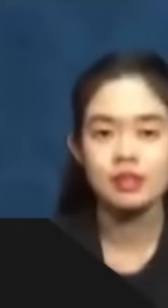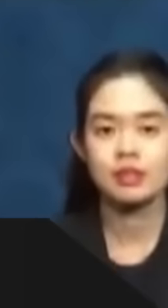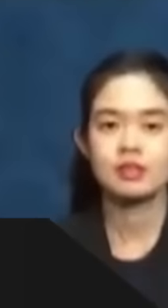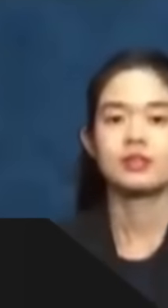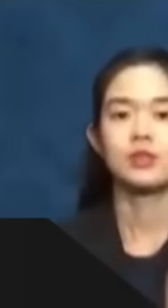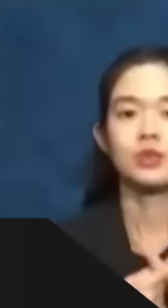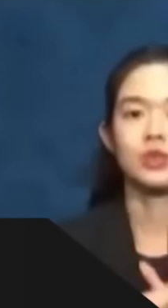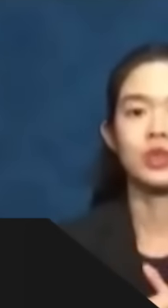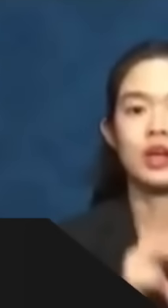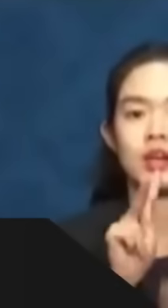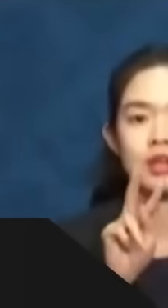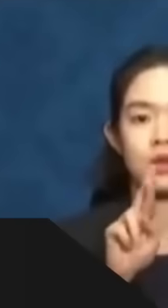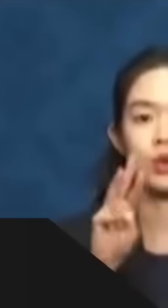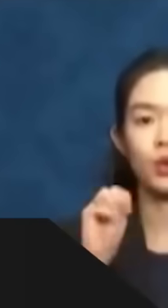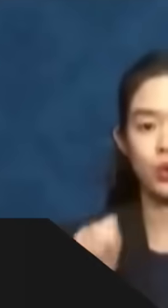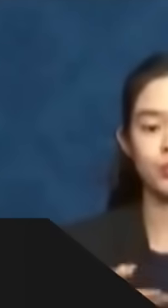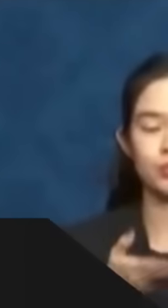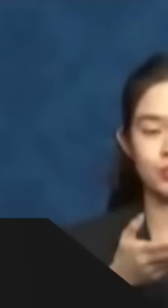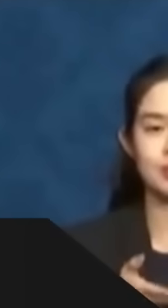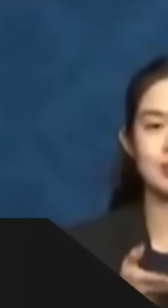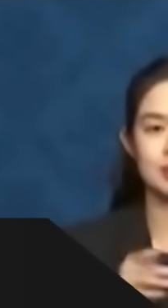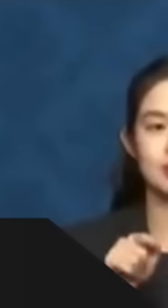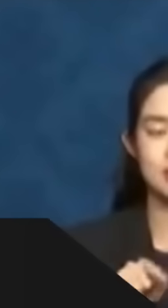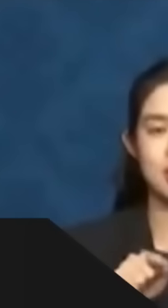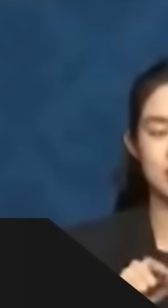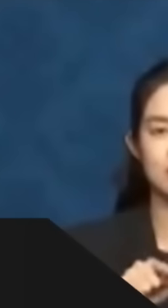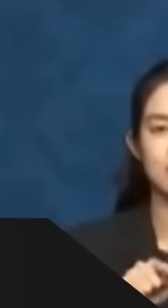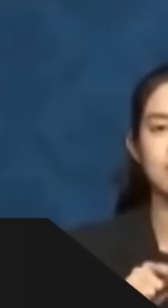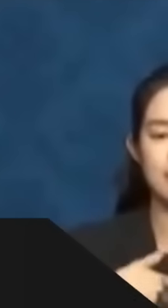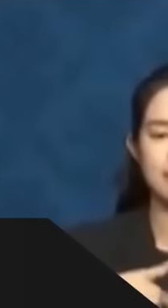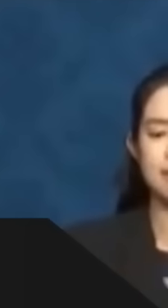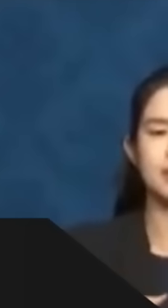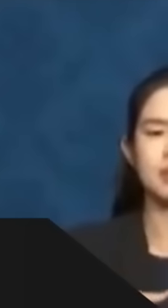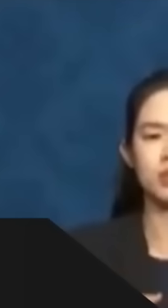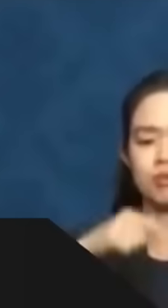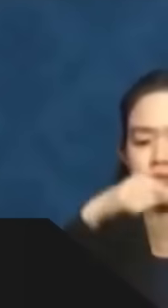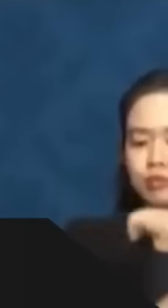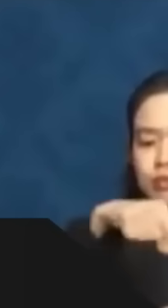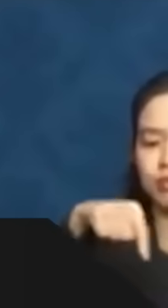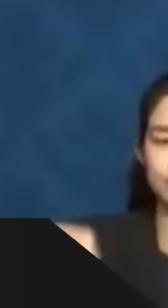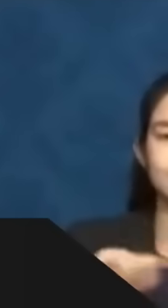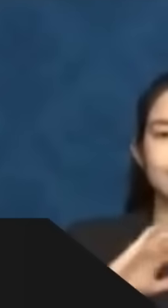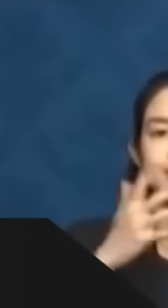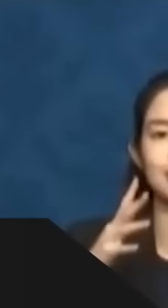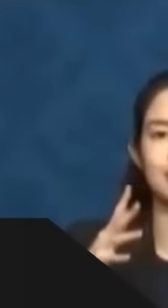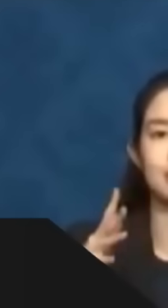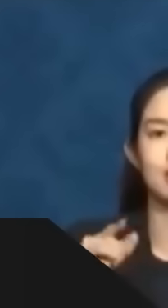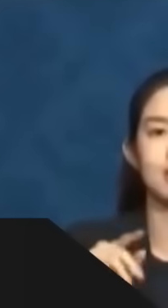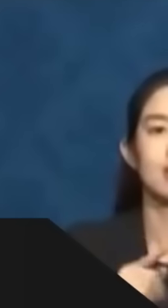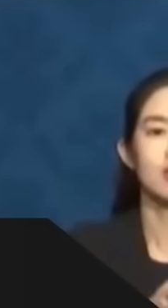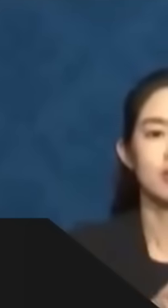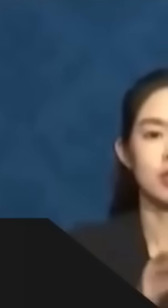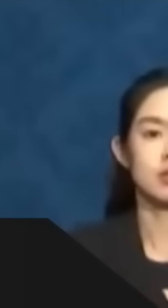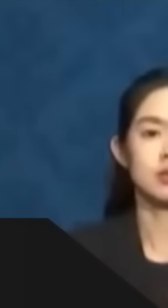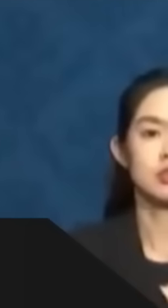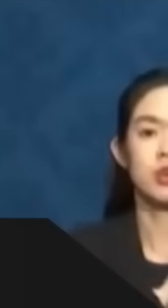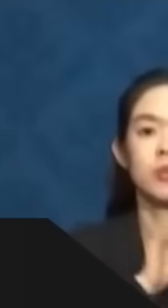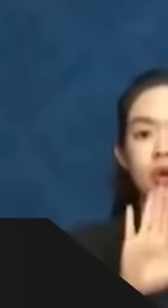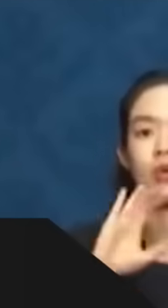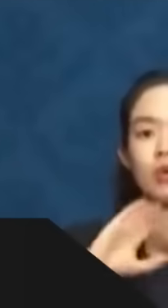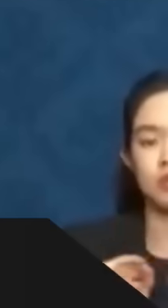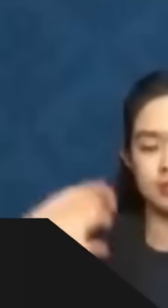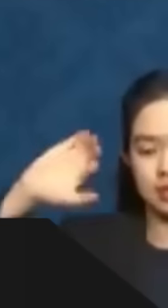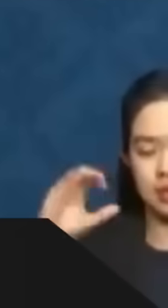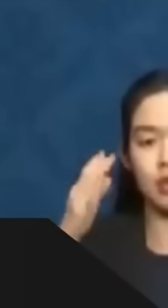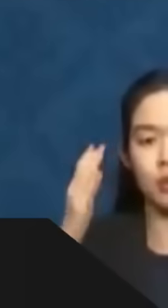ถาม 2-3 หน่วยงานรวมถึงตำรวจด้วยสุดท้ายสคบไม่รับจดทะเบียนต่อมามีการไปขอซ้ำอีกรอบและจดทะเบียนให้มันเกิดอะไรขึ้นกร